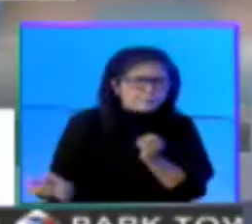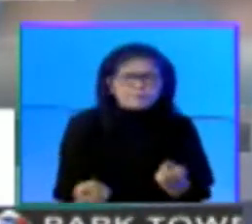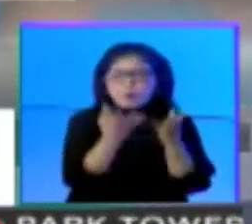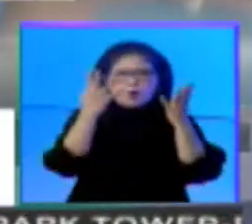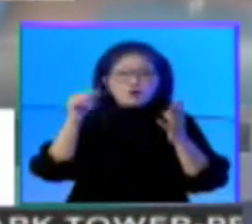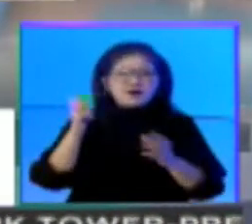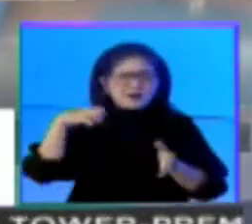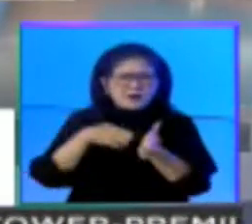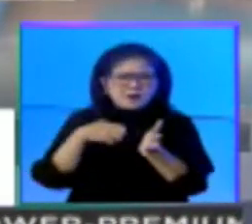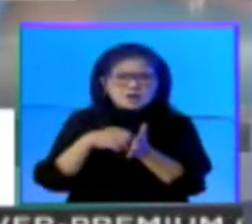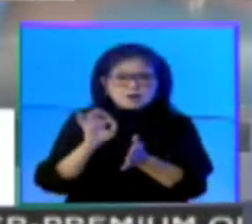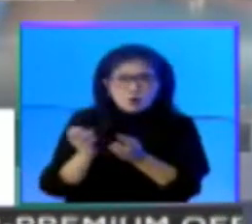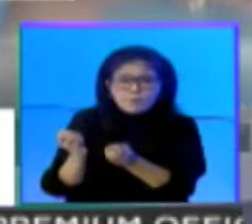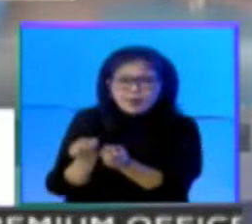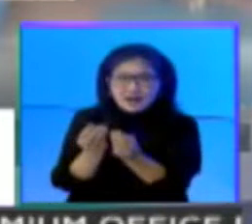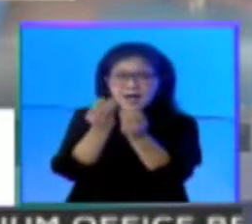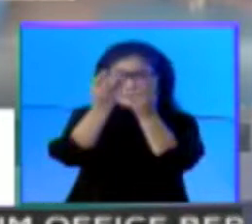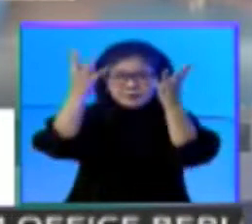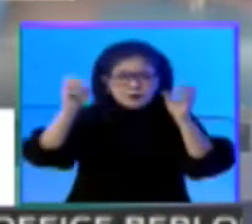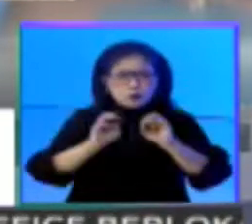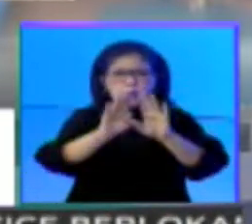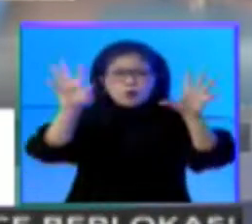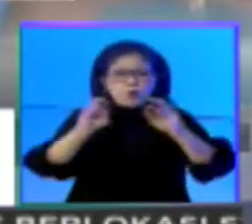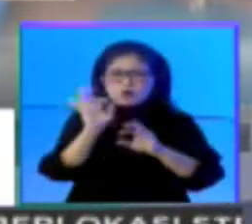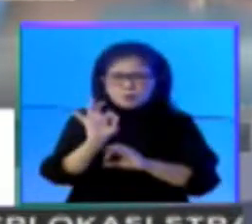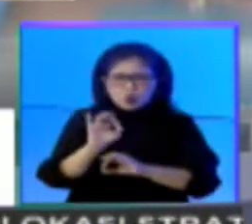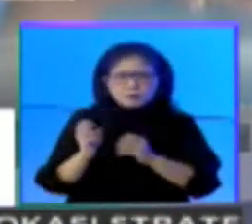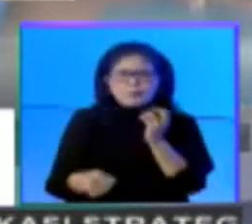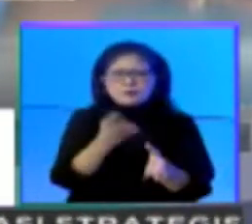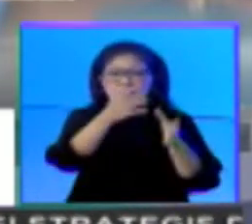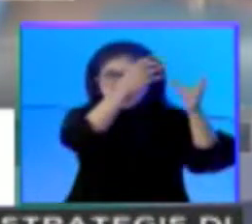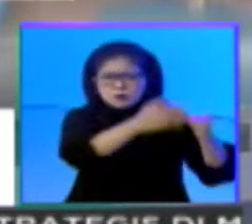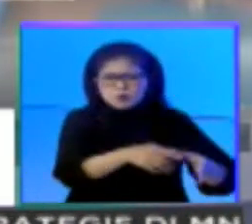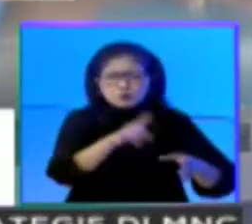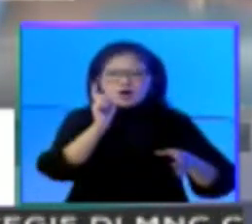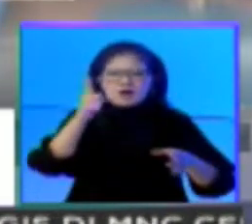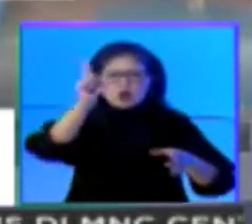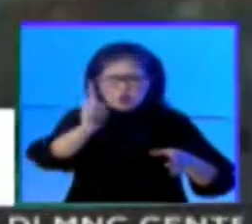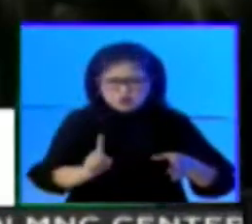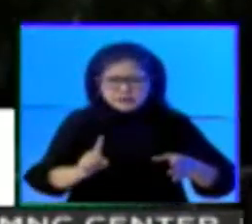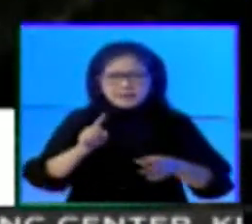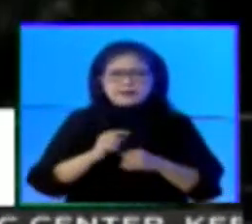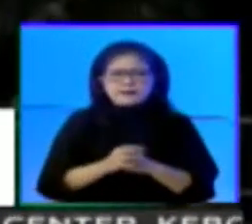api berkobar. Penyebab terbakarnya gardu diduga akibat korsleting listrik.